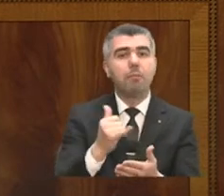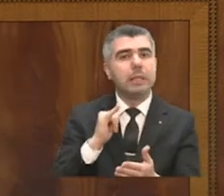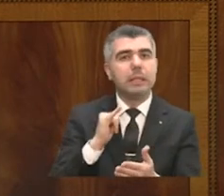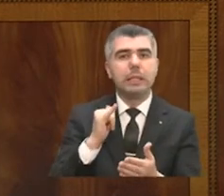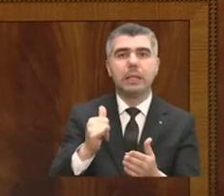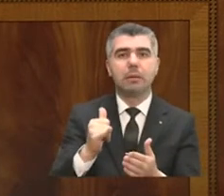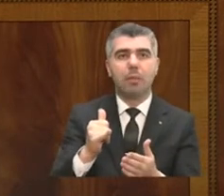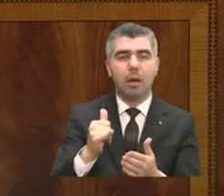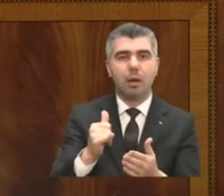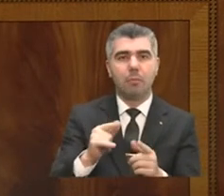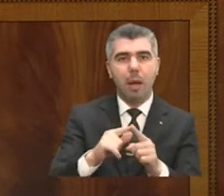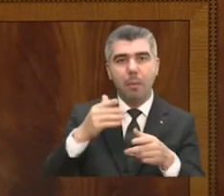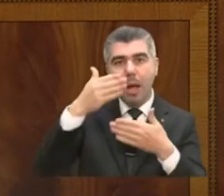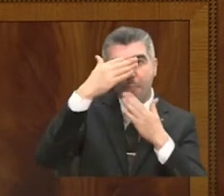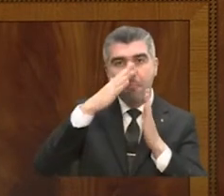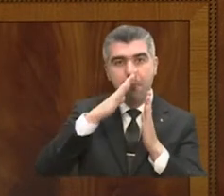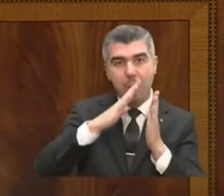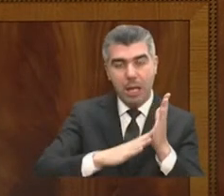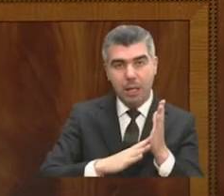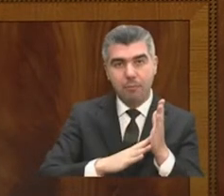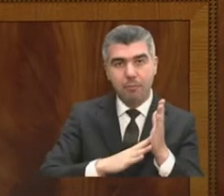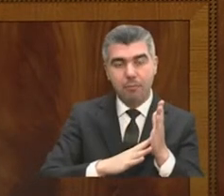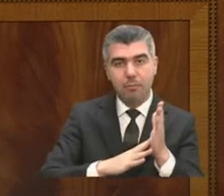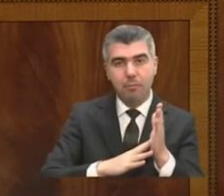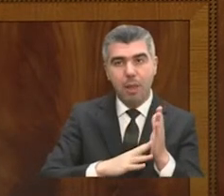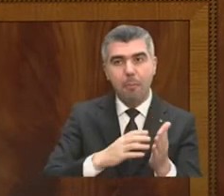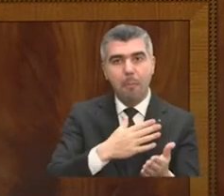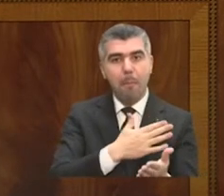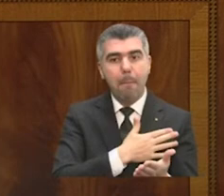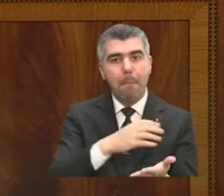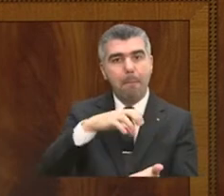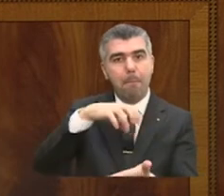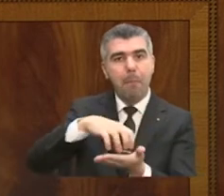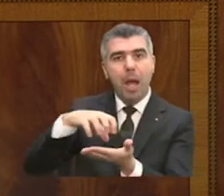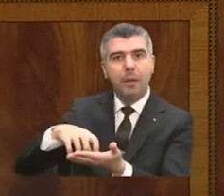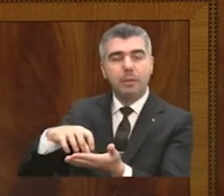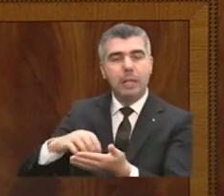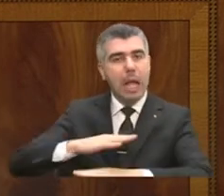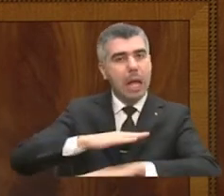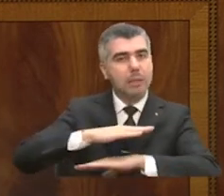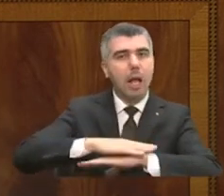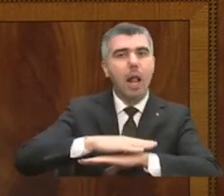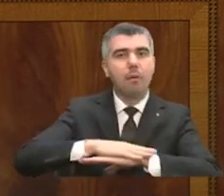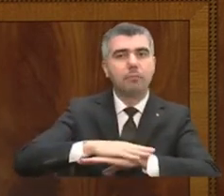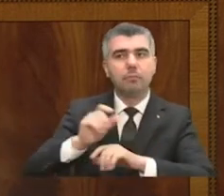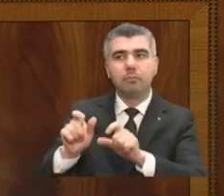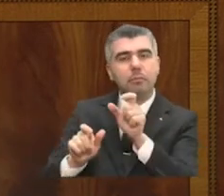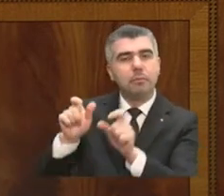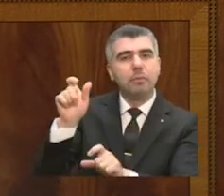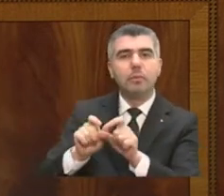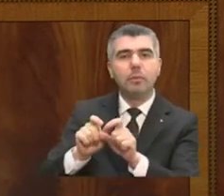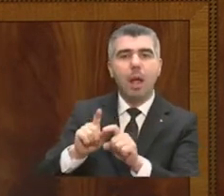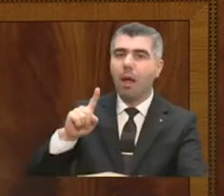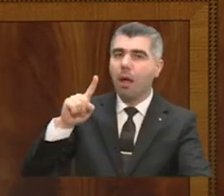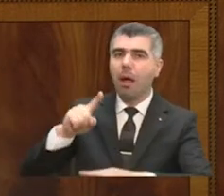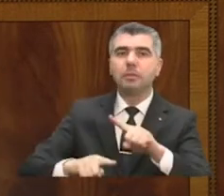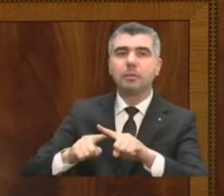au-delà de ces actes. Le Maroc, comme il l'a toujours été, est un pays qui